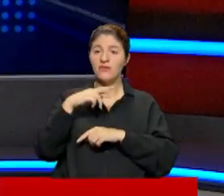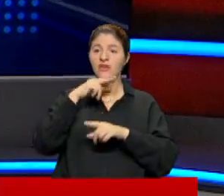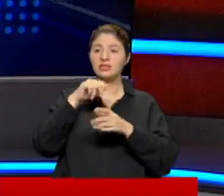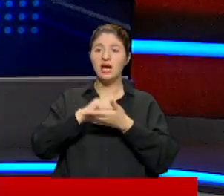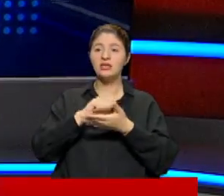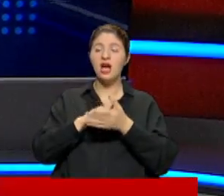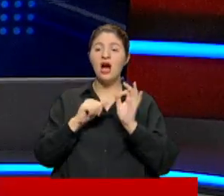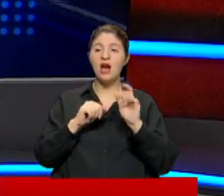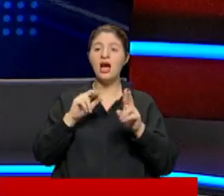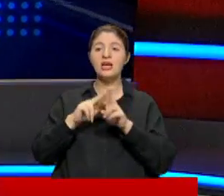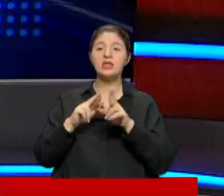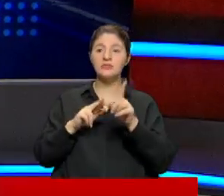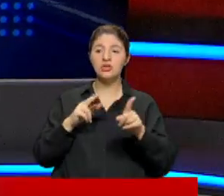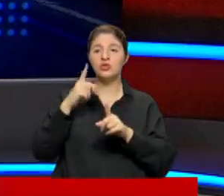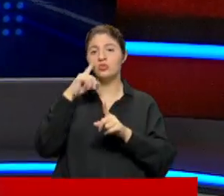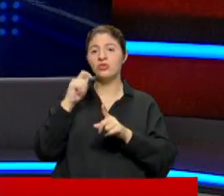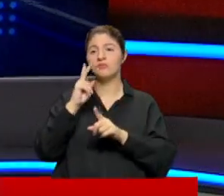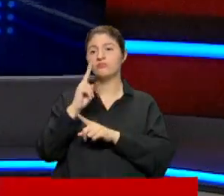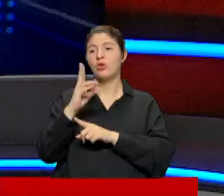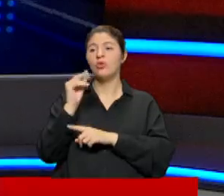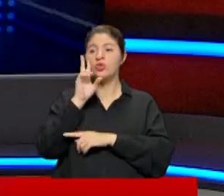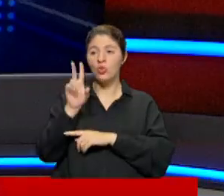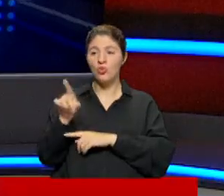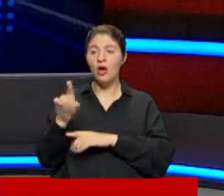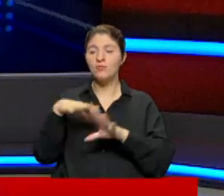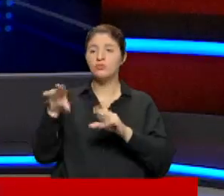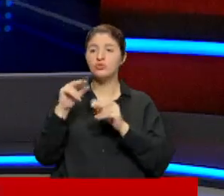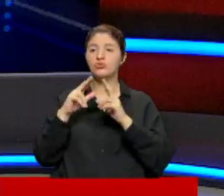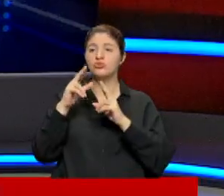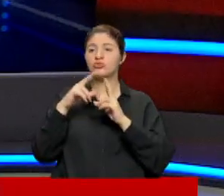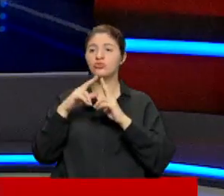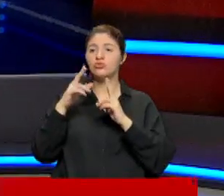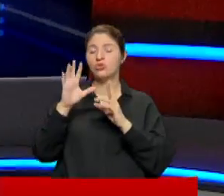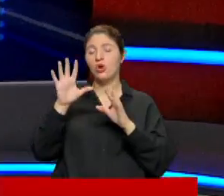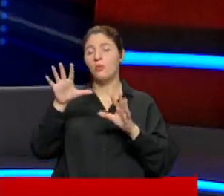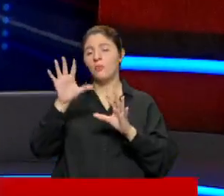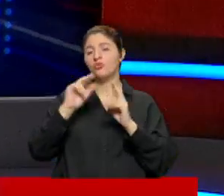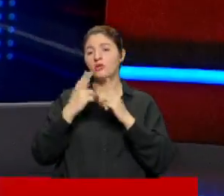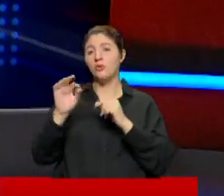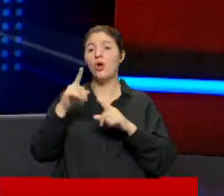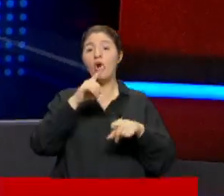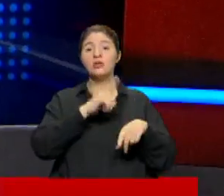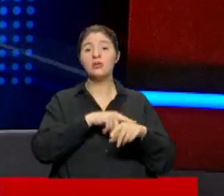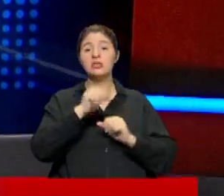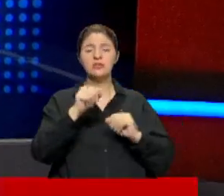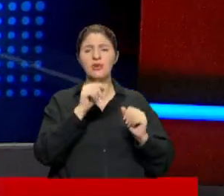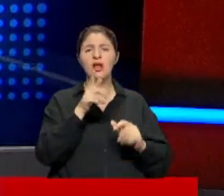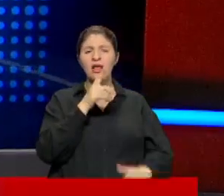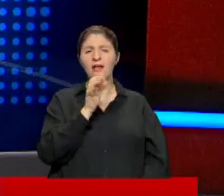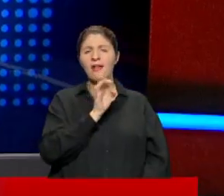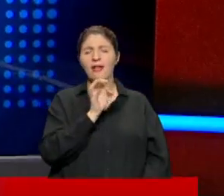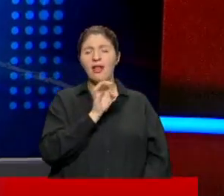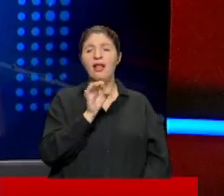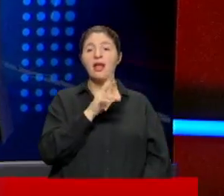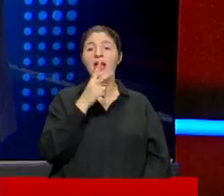gazete hala Kırım'ı Ukrayna toprağı olarak görüyor yani tüm dünyasında böyle görü o zaman da tepki gösterilmişti ama o kadar cılız kaldı ki 2014